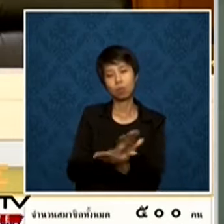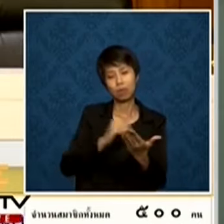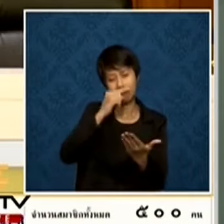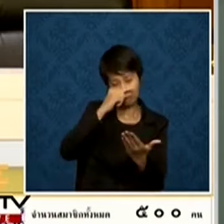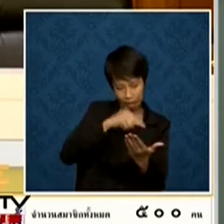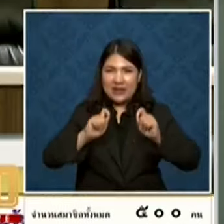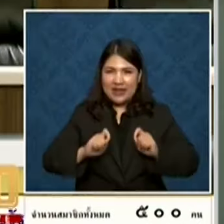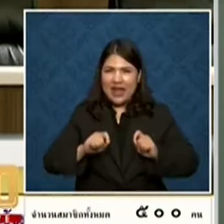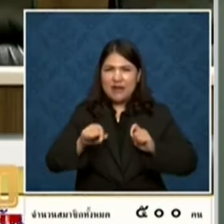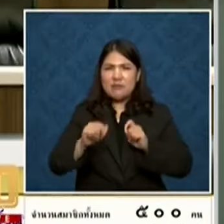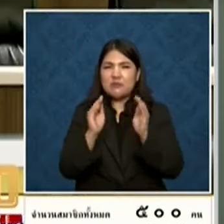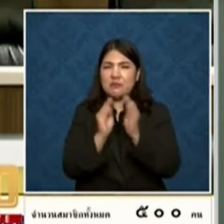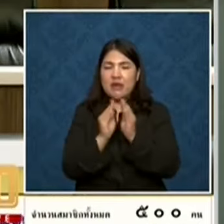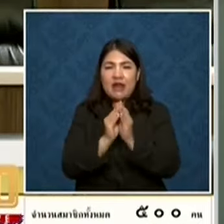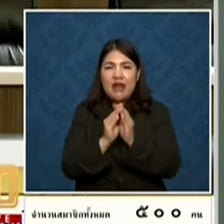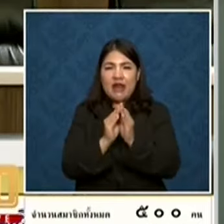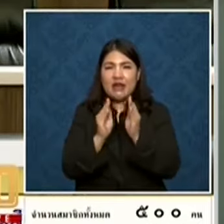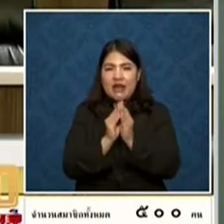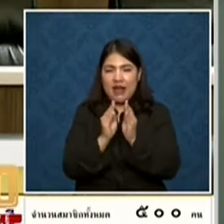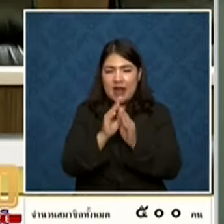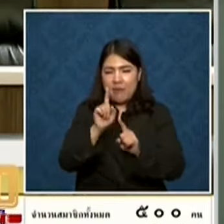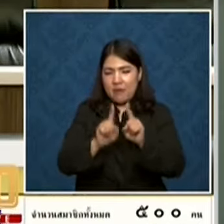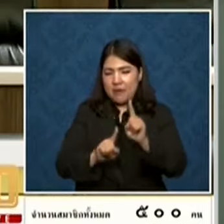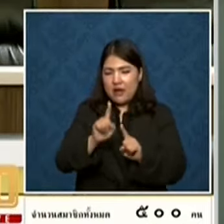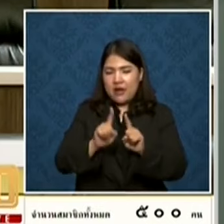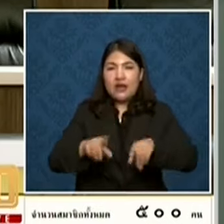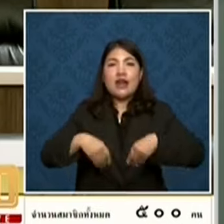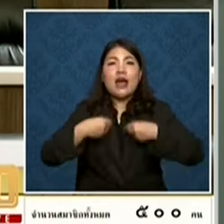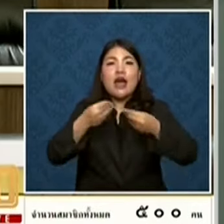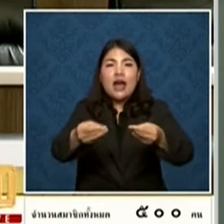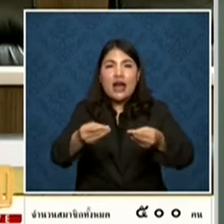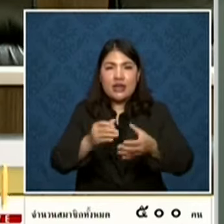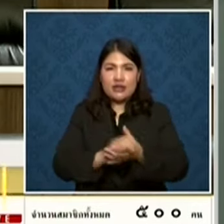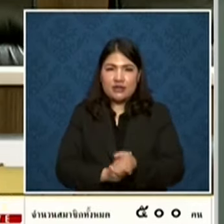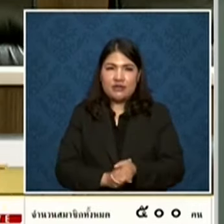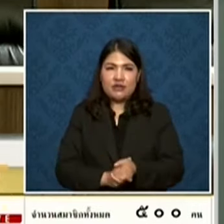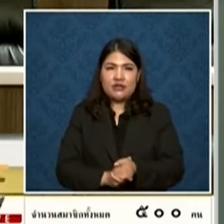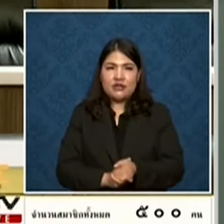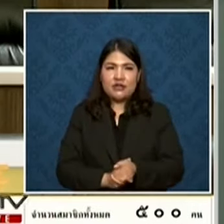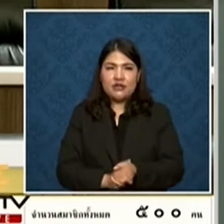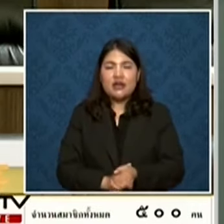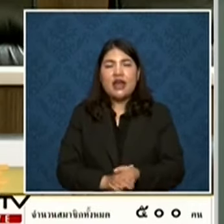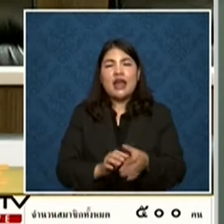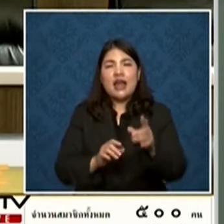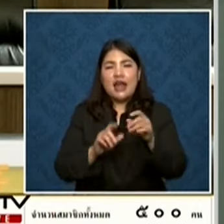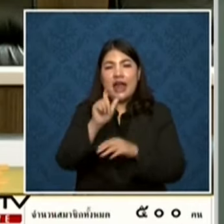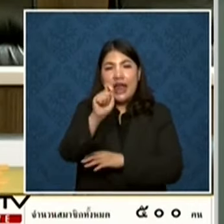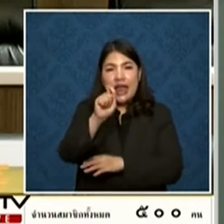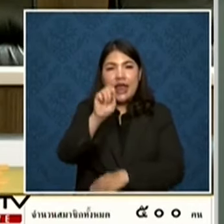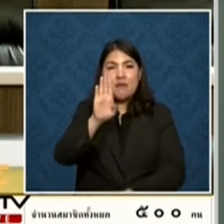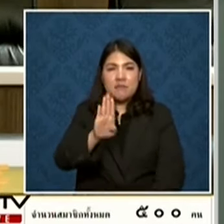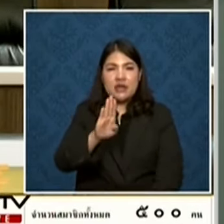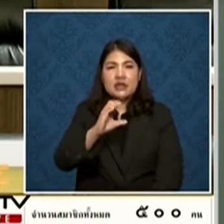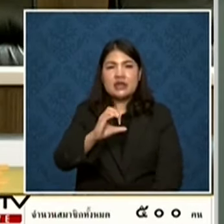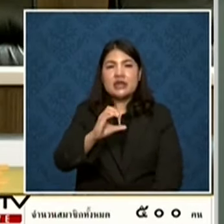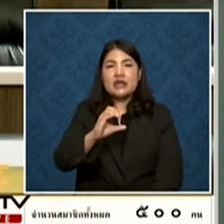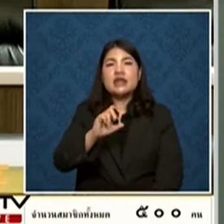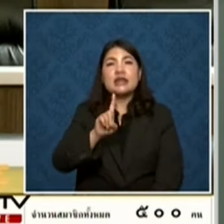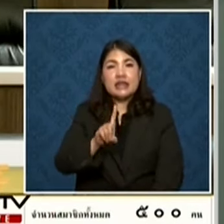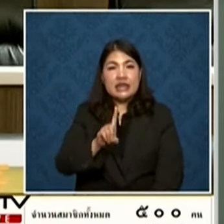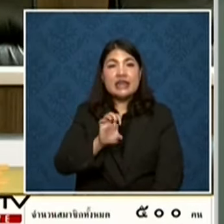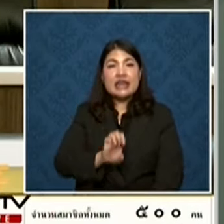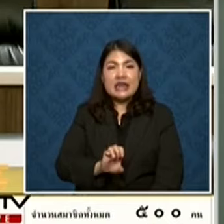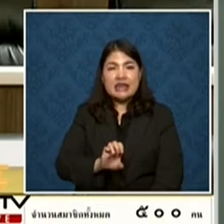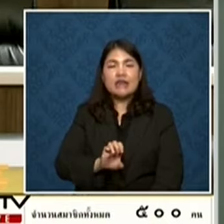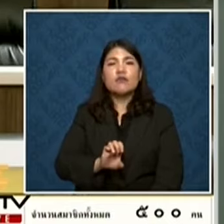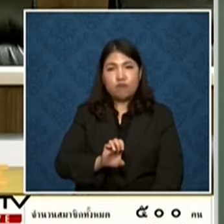ตามมาตรา15ไม่มีการลงมติมันไม่มีผลอะไรกับรัฐบาล2นะฝ่ายค้านเองนะครับถ้าจะมี